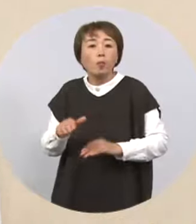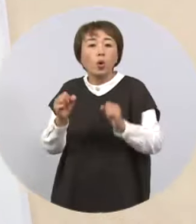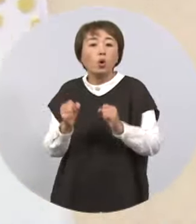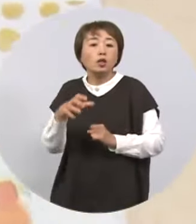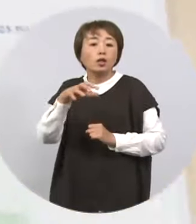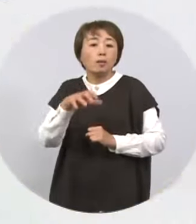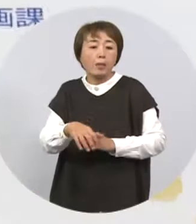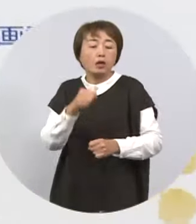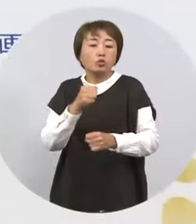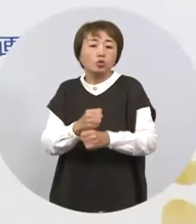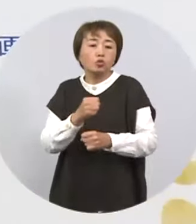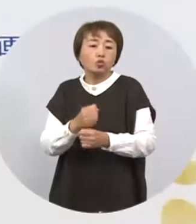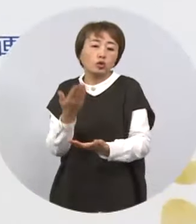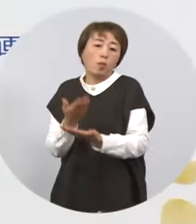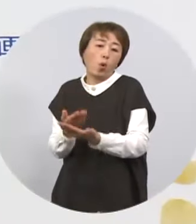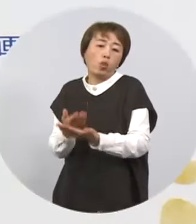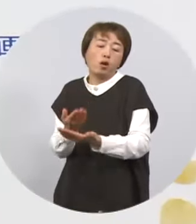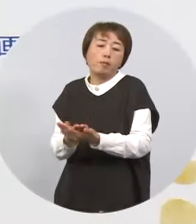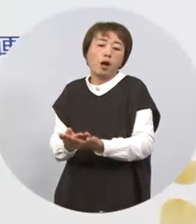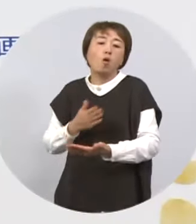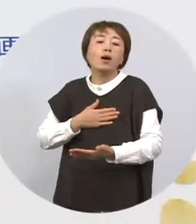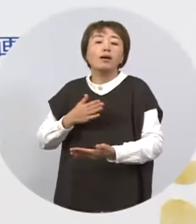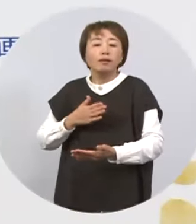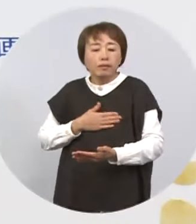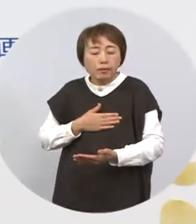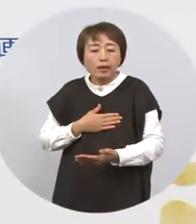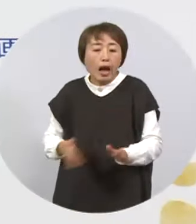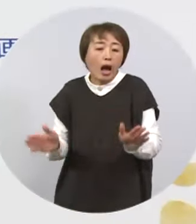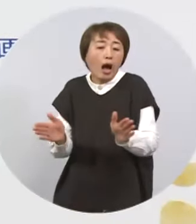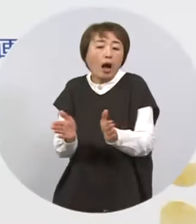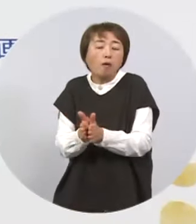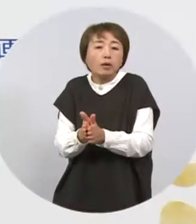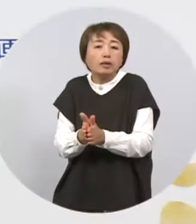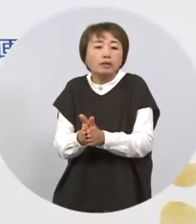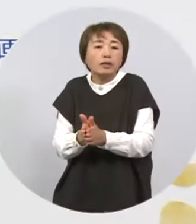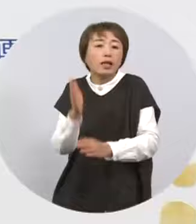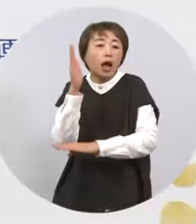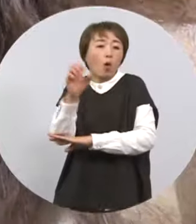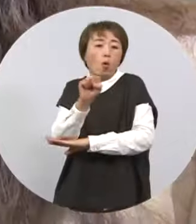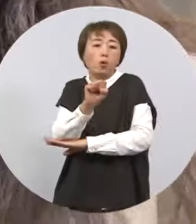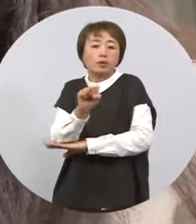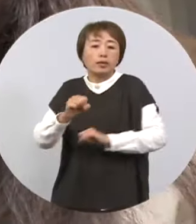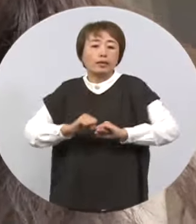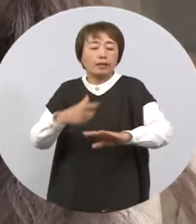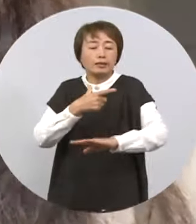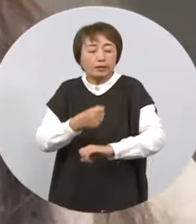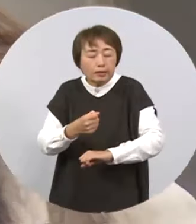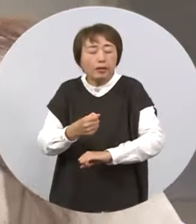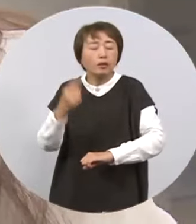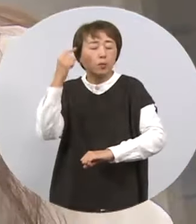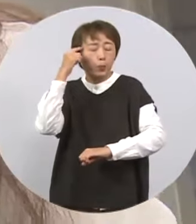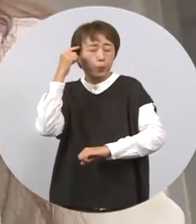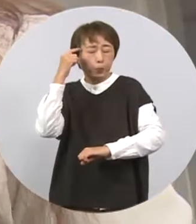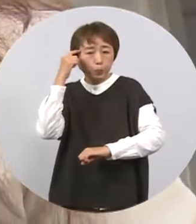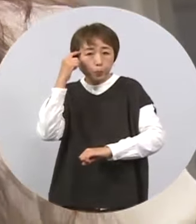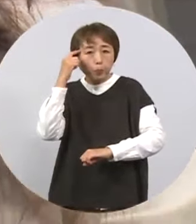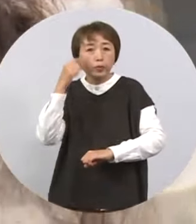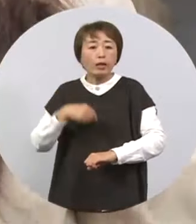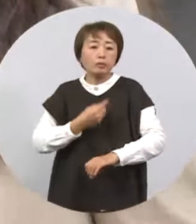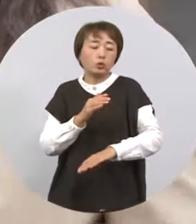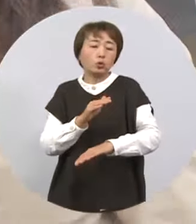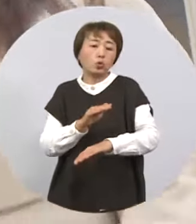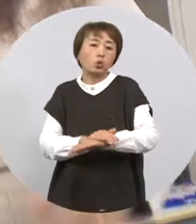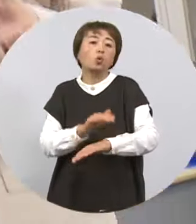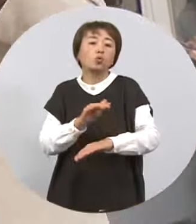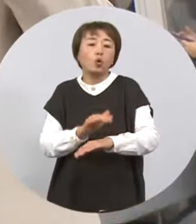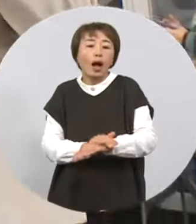合わせた講座を開きたいなと思って、このノウハウとちゃんとそれが市からも求められてるんですよって、そこの気持ち